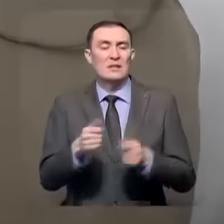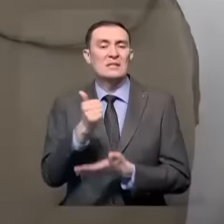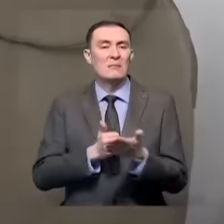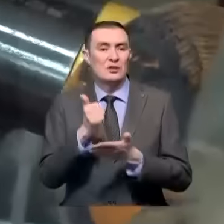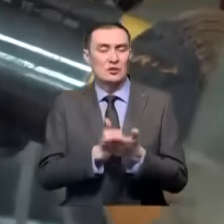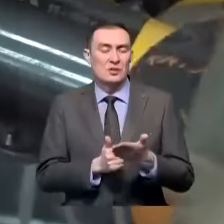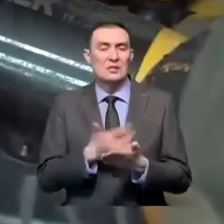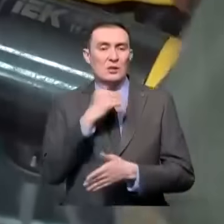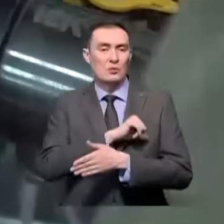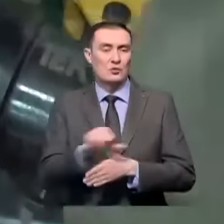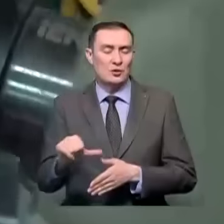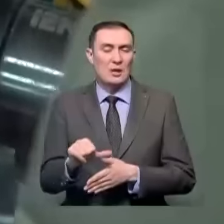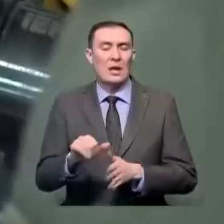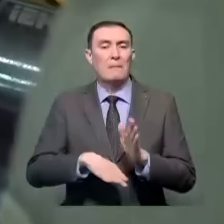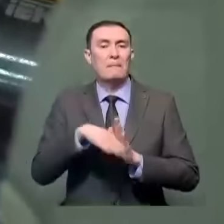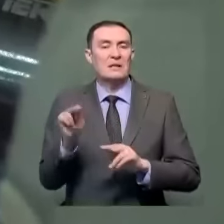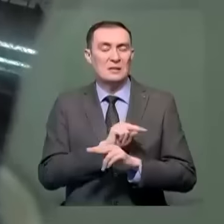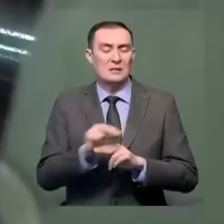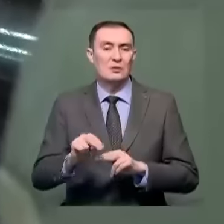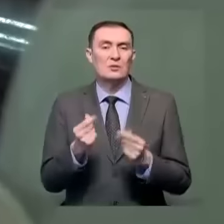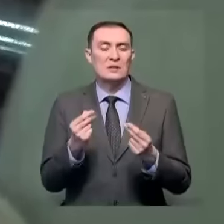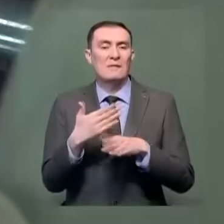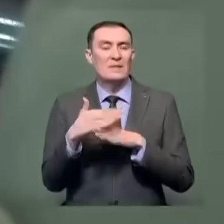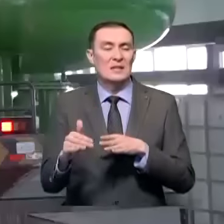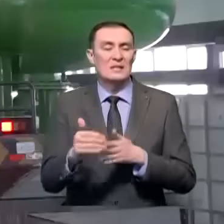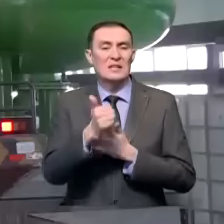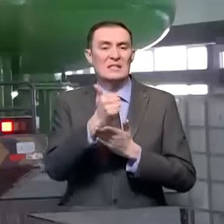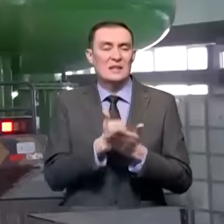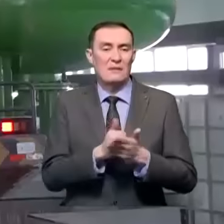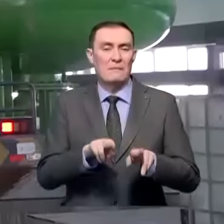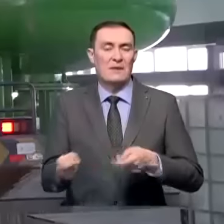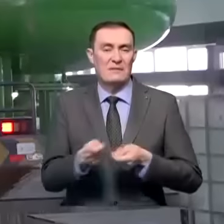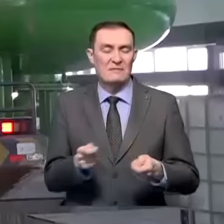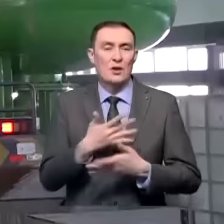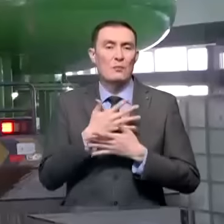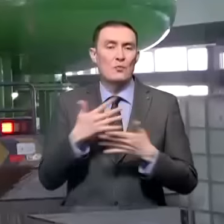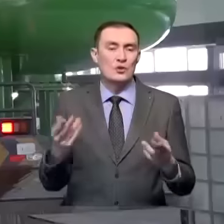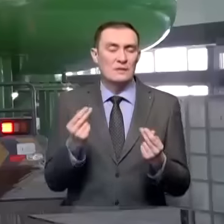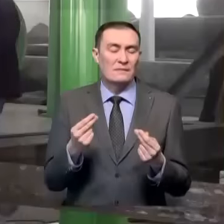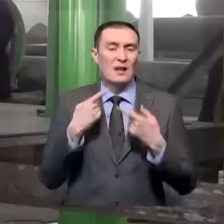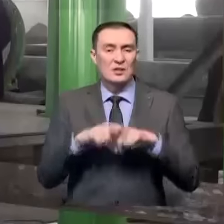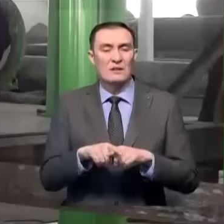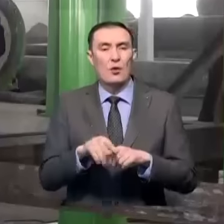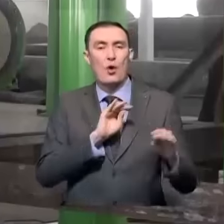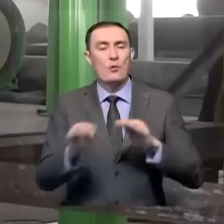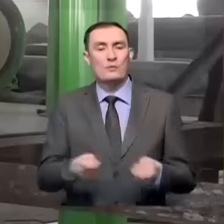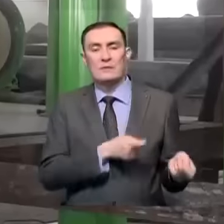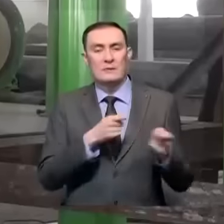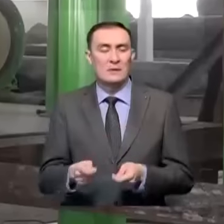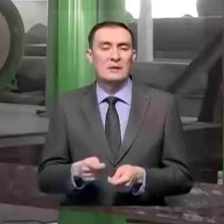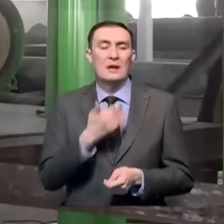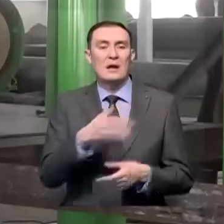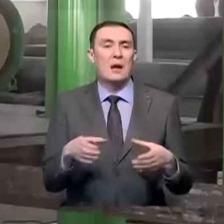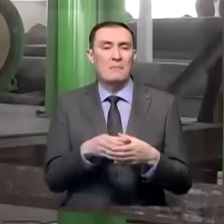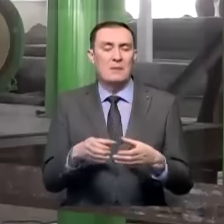запасные части из-за рубежа. На модернизацию средства выделили из резерва правительства. Большую часть технологического оборудования на завод